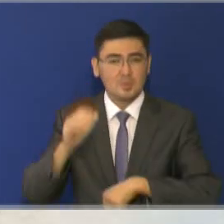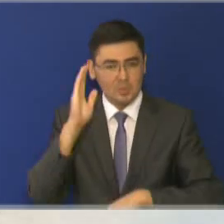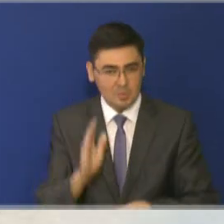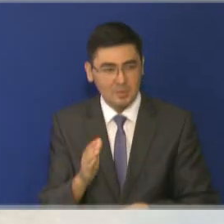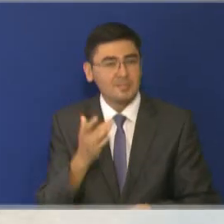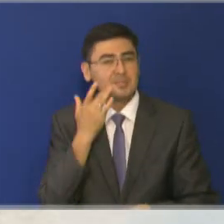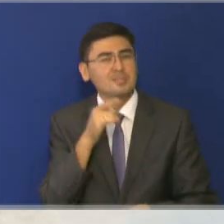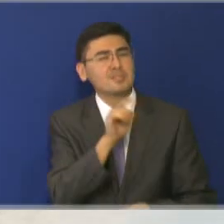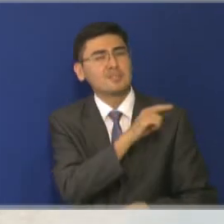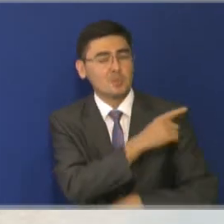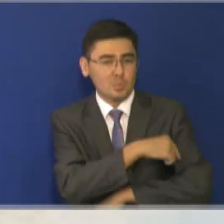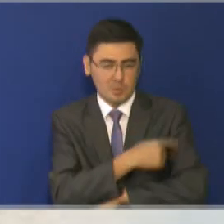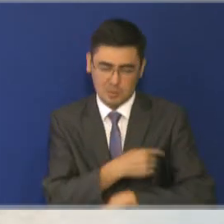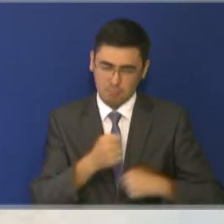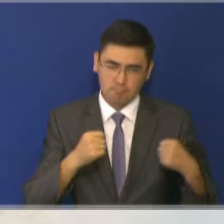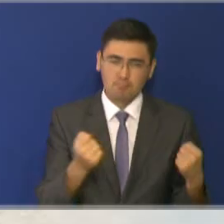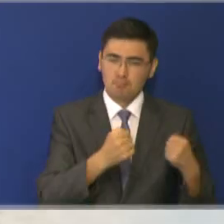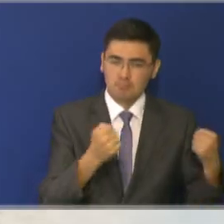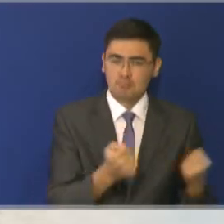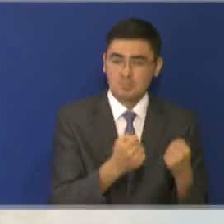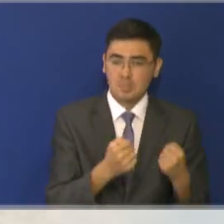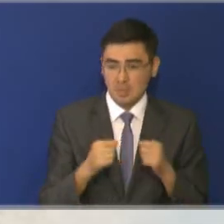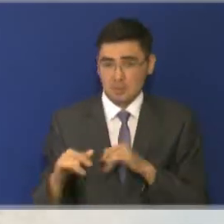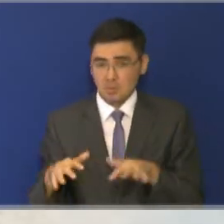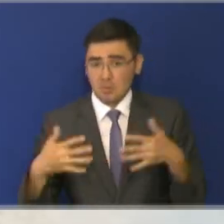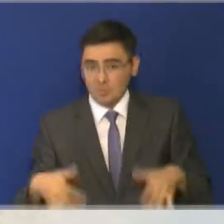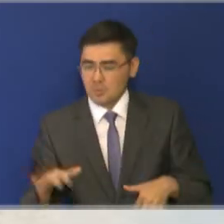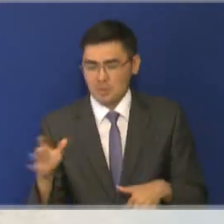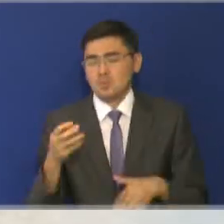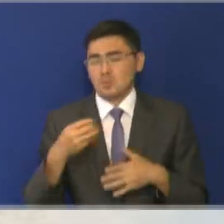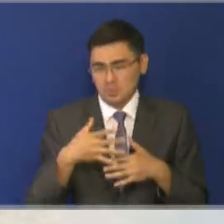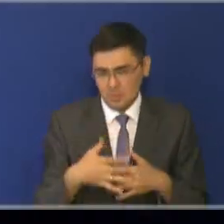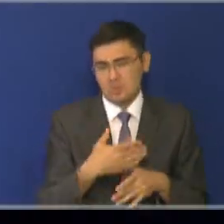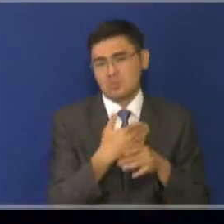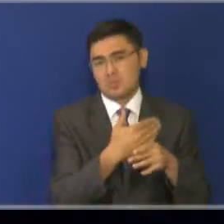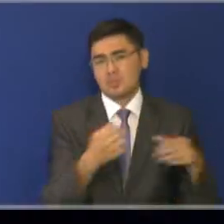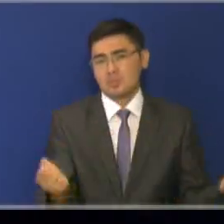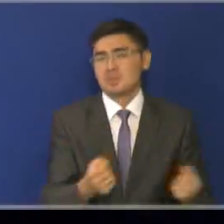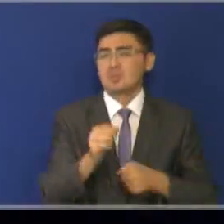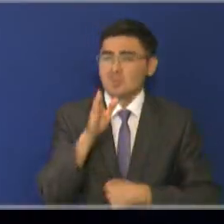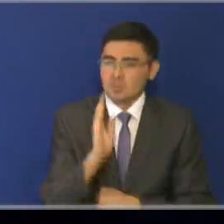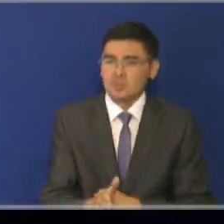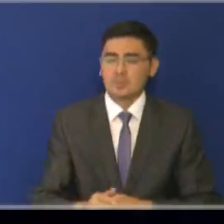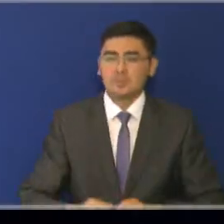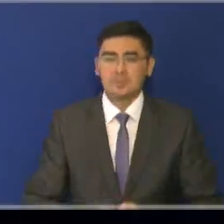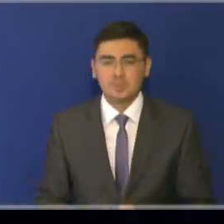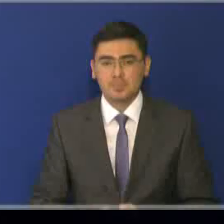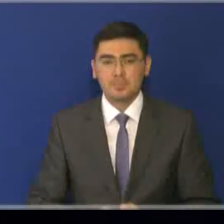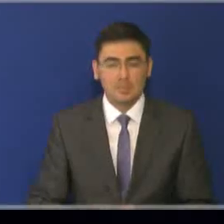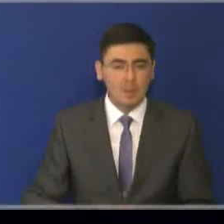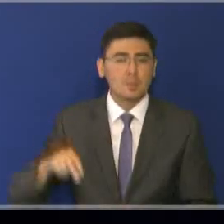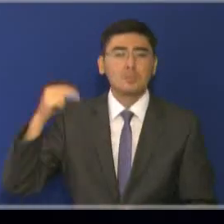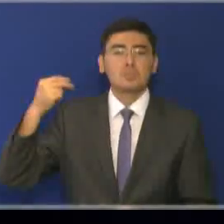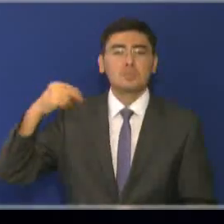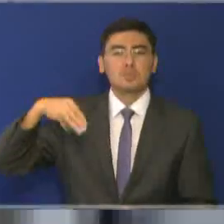дәрігерлерге қолдау білдіремін. Алдағы уақытта бұл алғыс пакеттерін біз басқа да дәрігерлерге табыстайтын боламыз. Атап өтерлігі, мемлекет басшысы Қасым